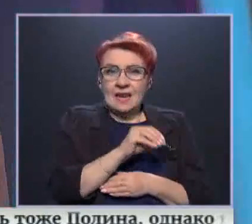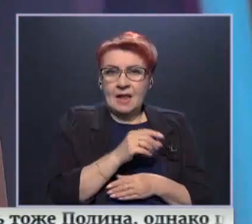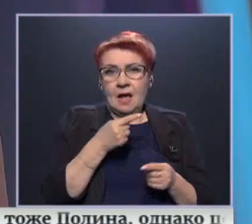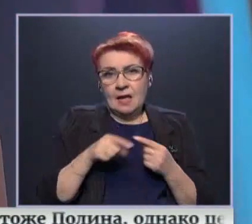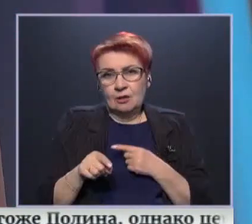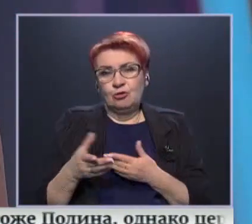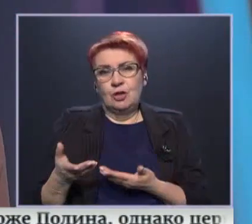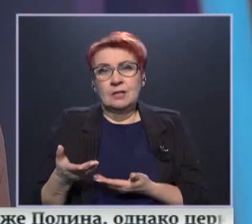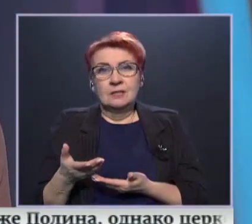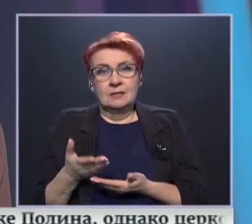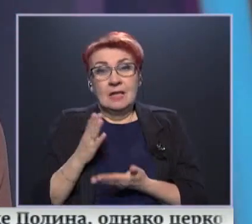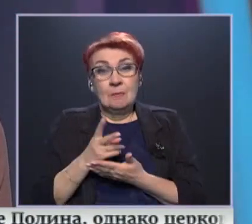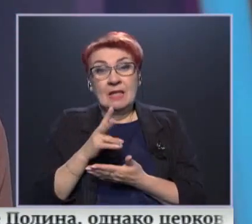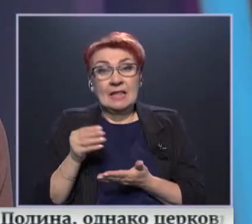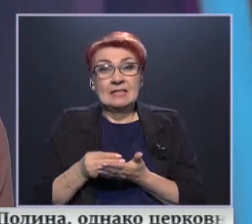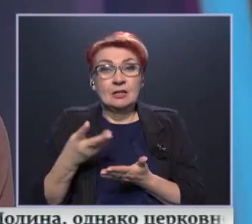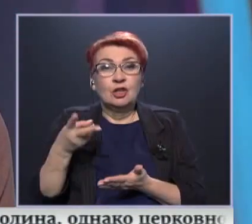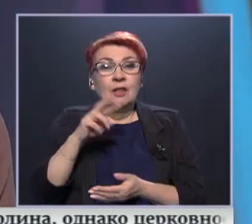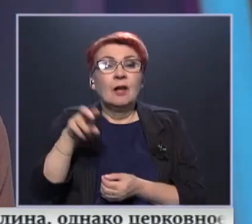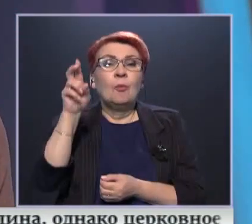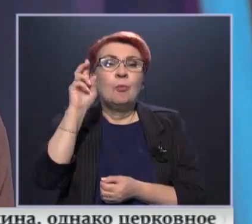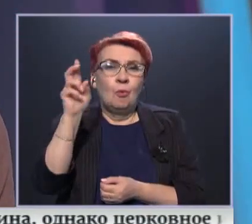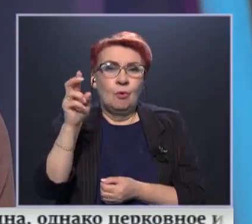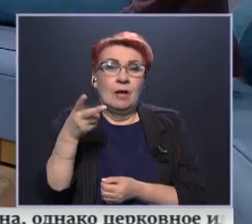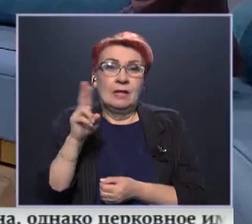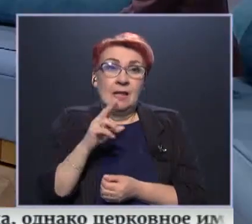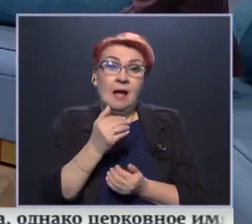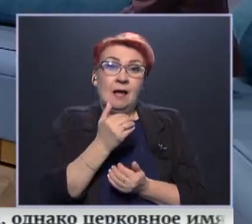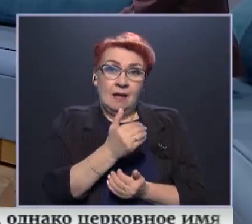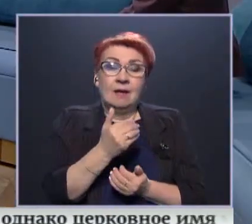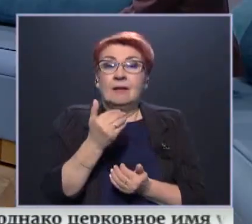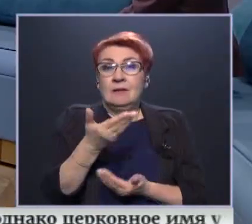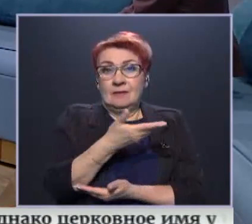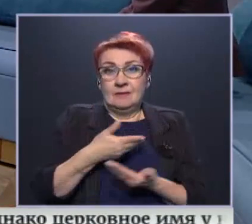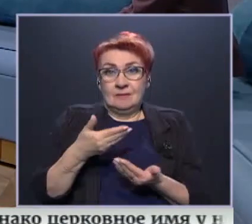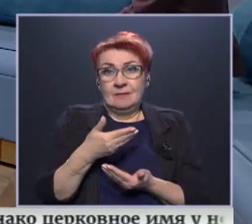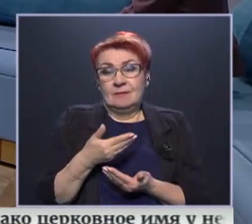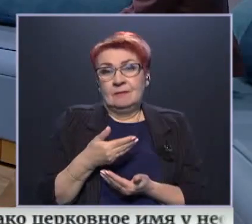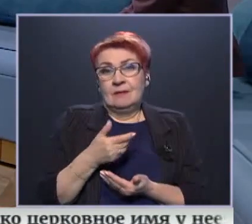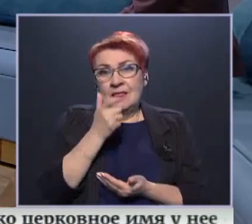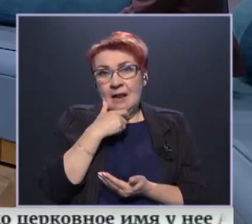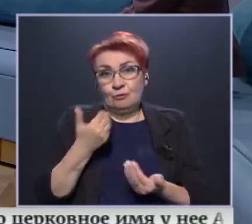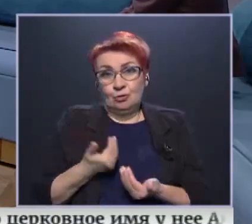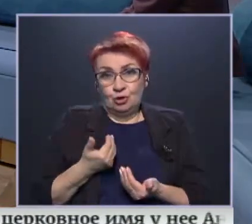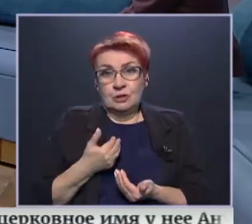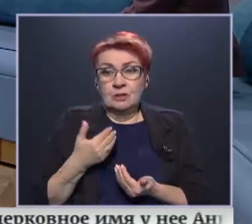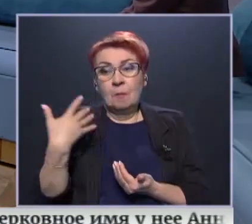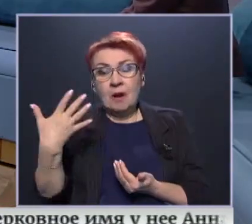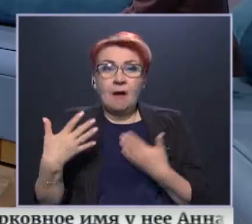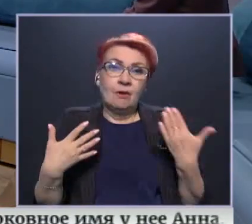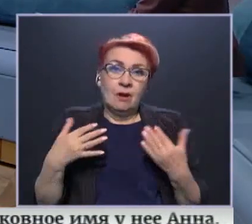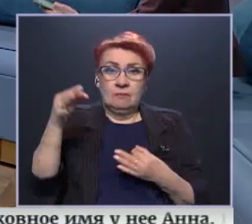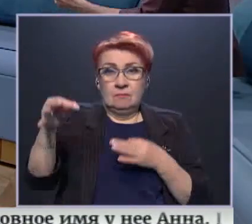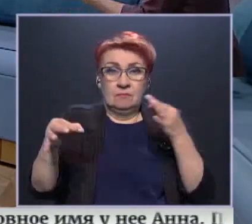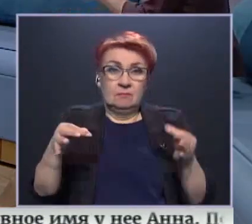имеет значение. Имеет ли значение для Бога, для моей нравственной жизни, какой я рукой передам свечку? Ну, никакого не имеет. Значит, это